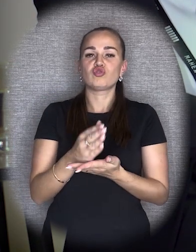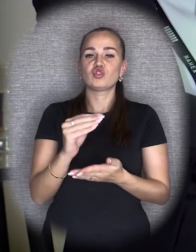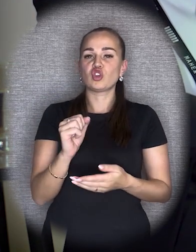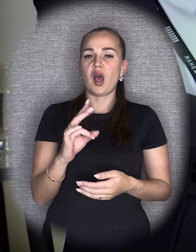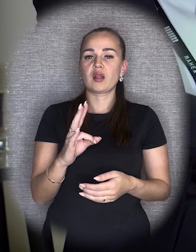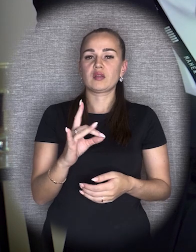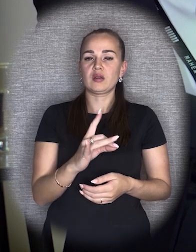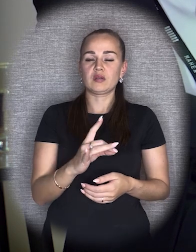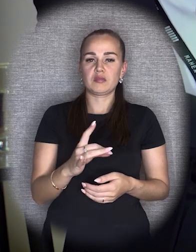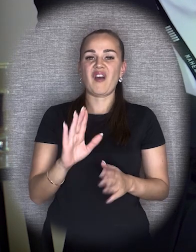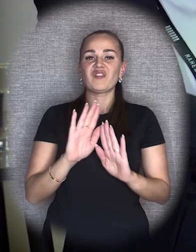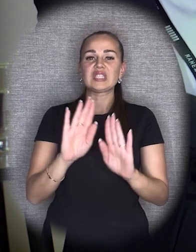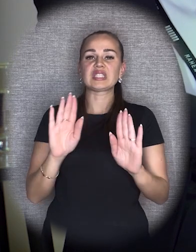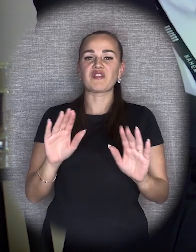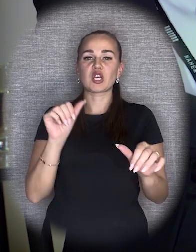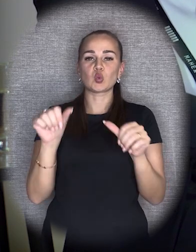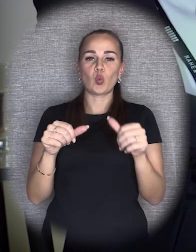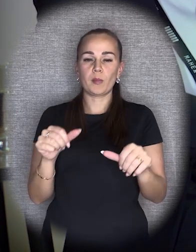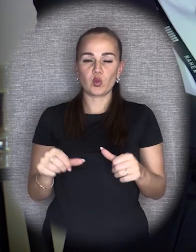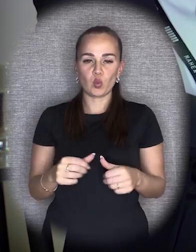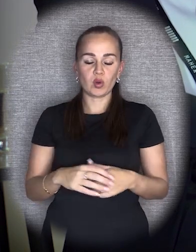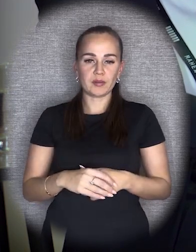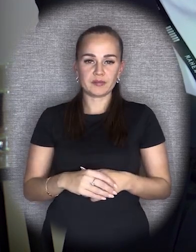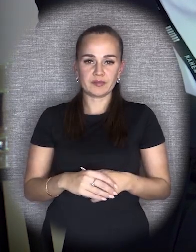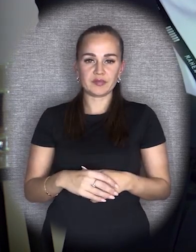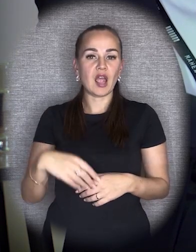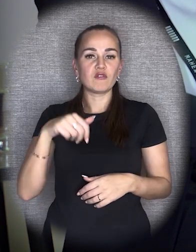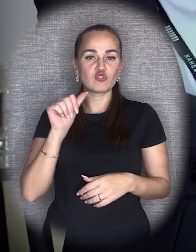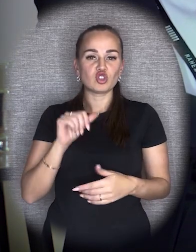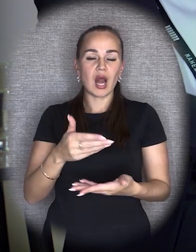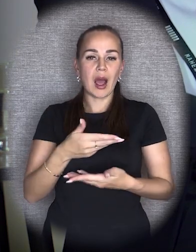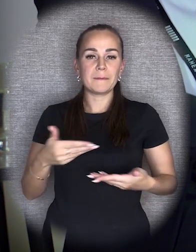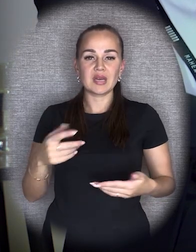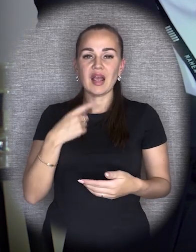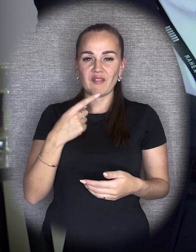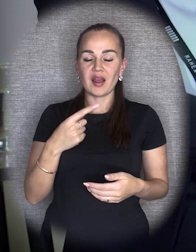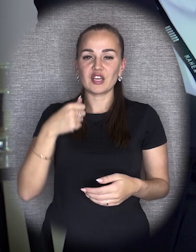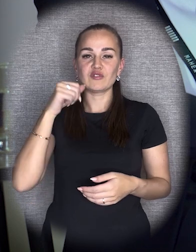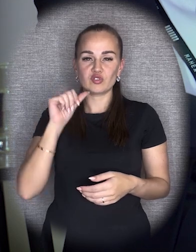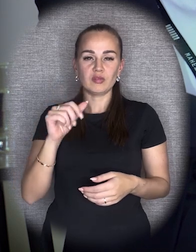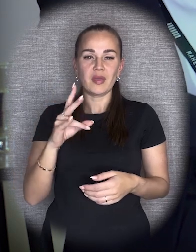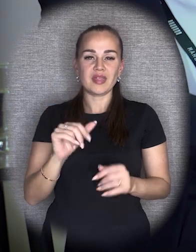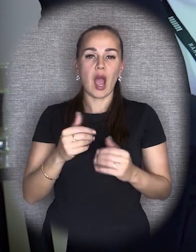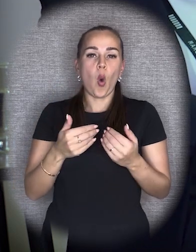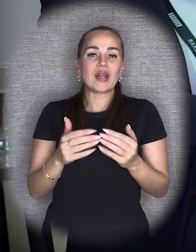спросили, выставка скульптуры? Ну, вчера мы говорили как раз об этом на открытии, что